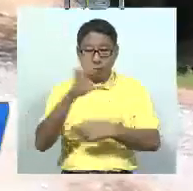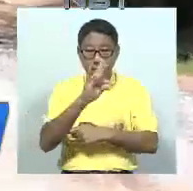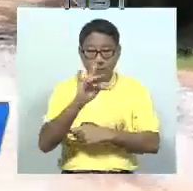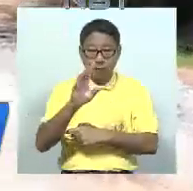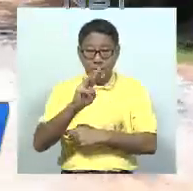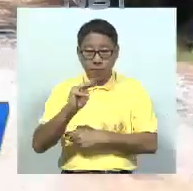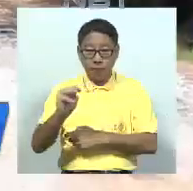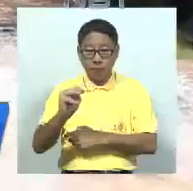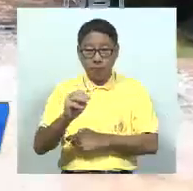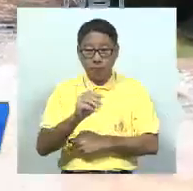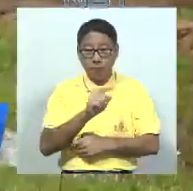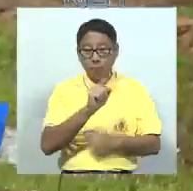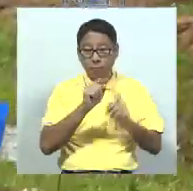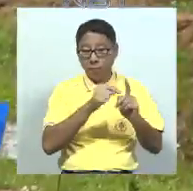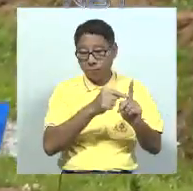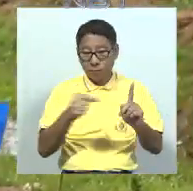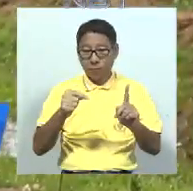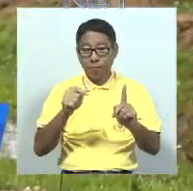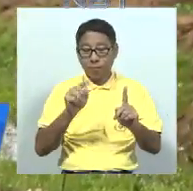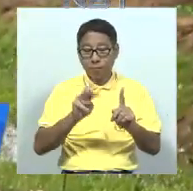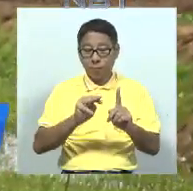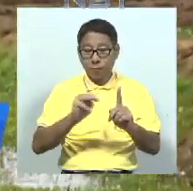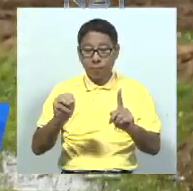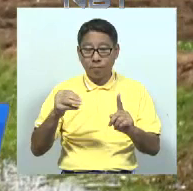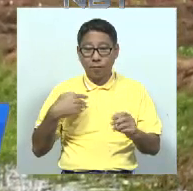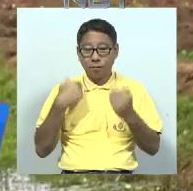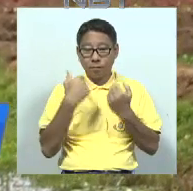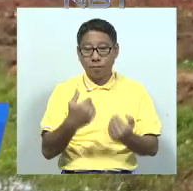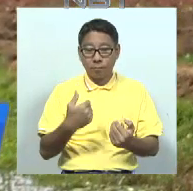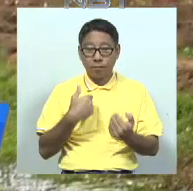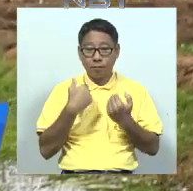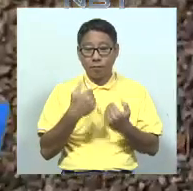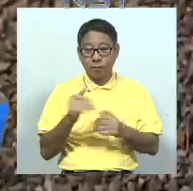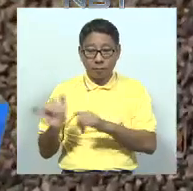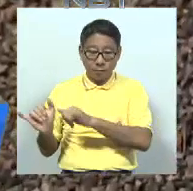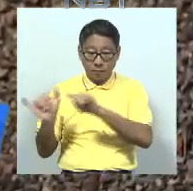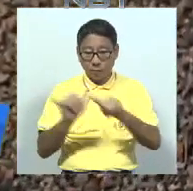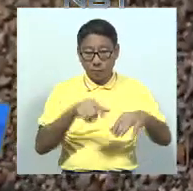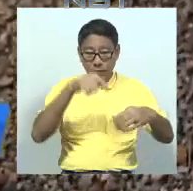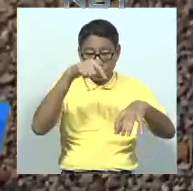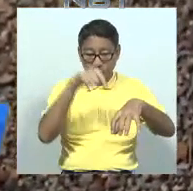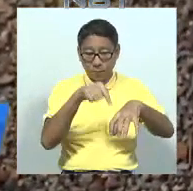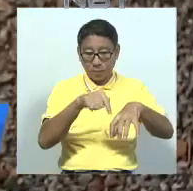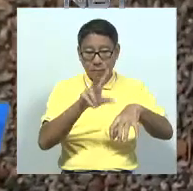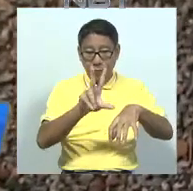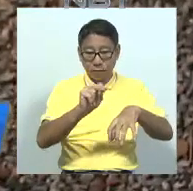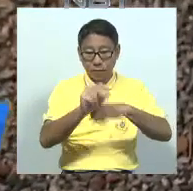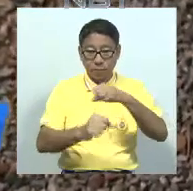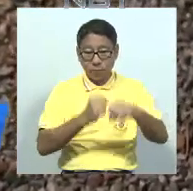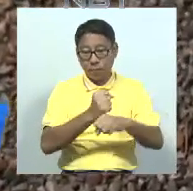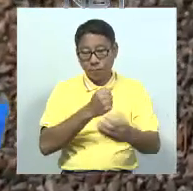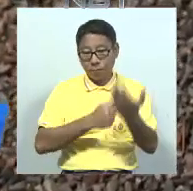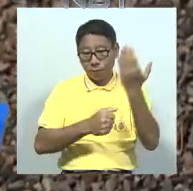800เมตรถึง1กิโลเมตรเท่านั้นนางสำเภาเล่าให้ฟังว่าครอบครัวได้ย้ายเข้ามาอยู่ที่นี่ประมาณ30กว่าปีที่